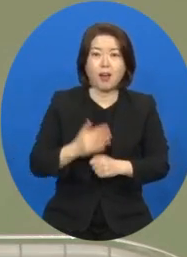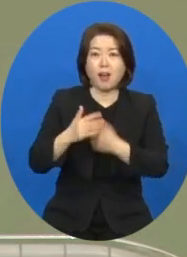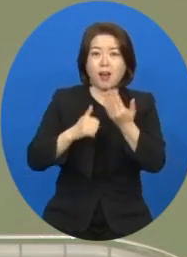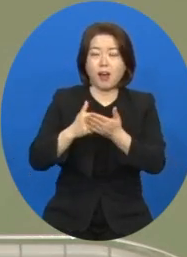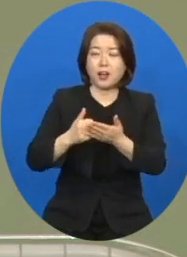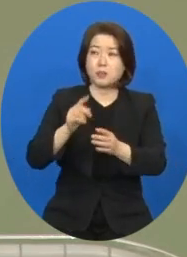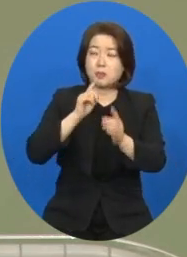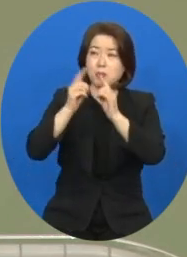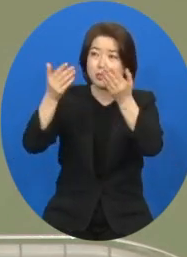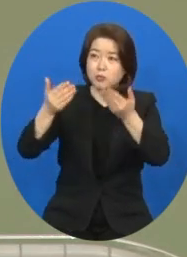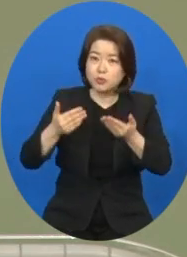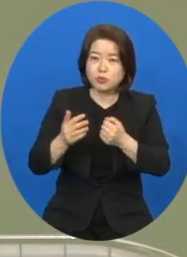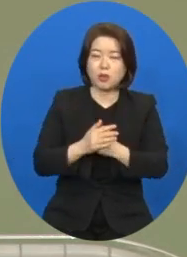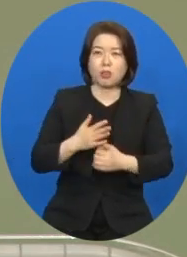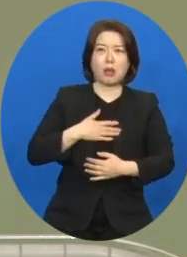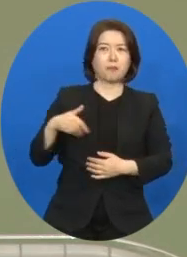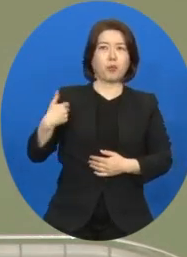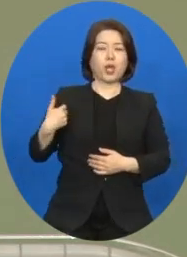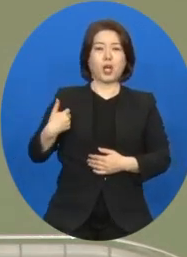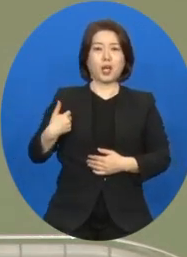나는 모르겠다.